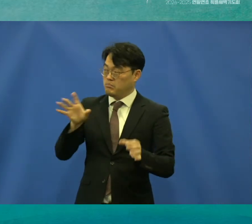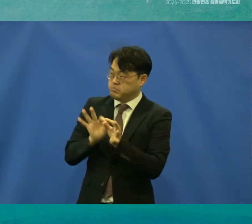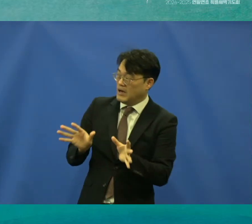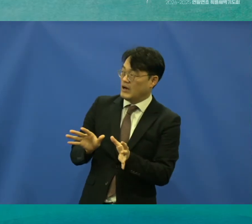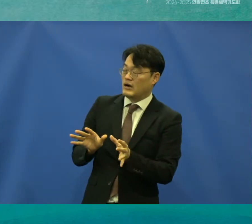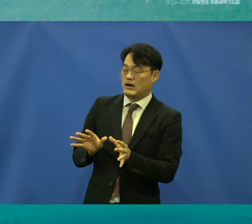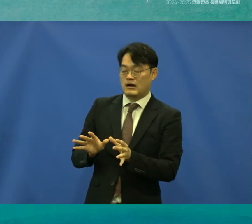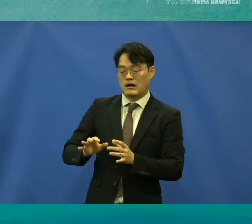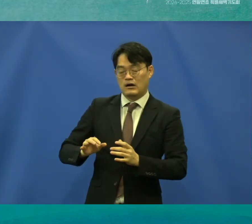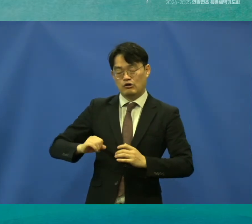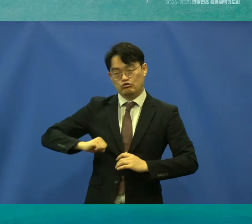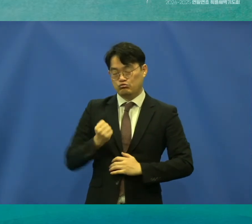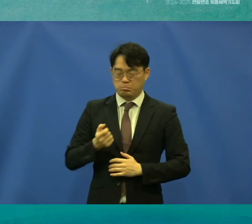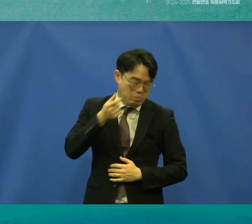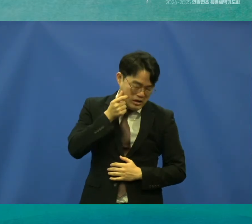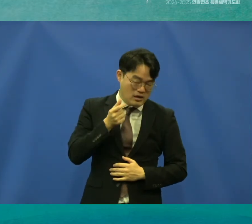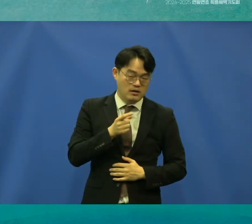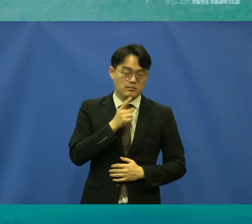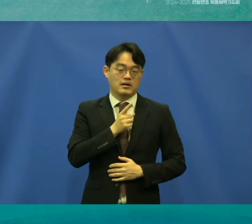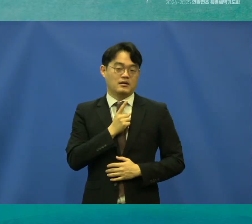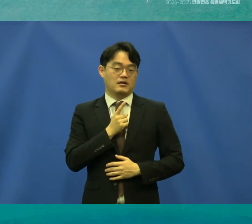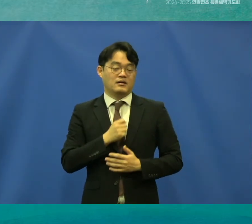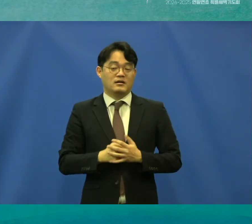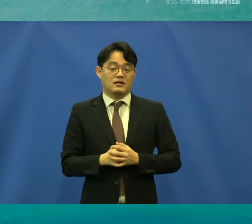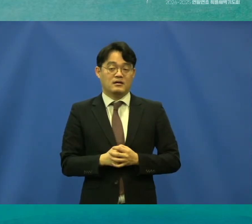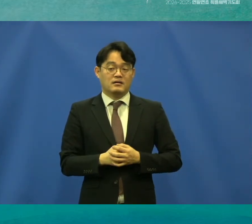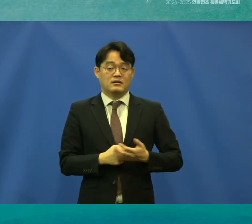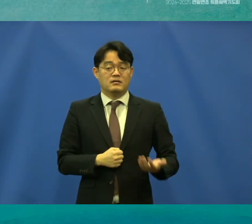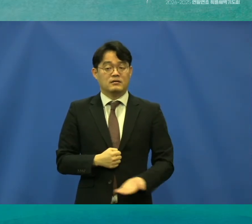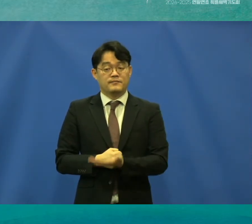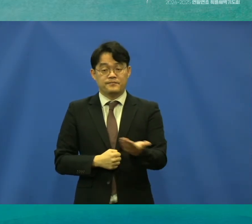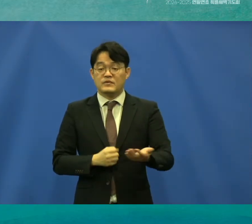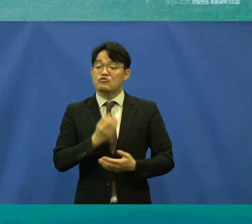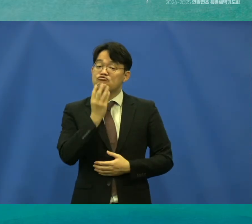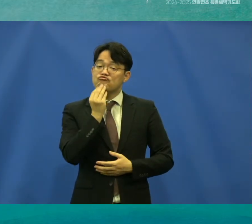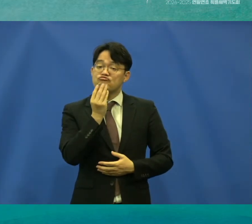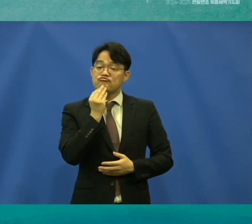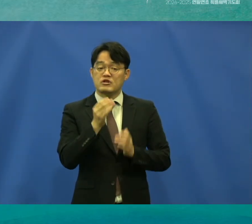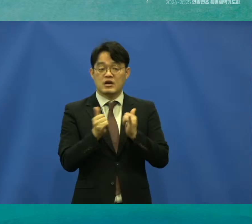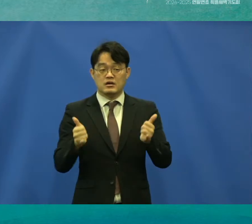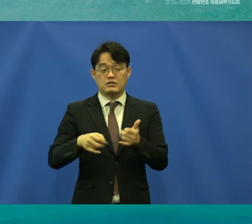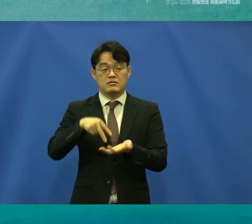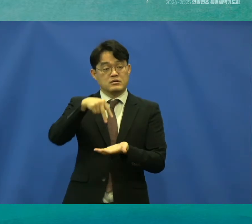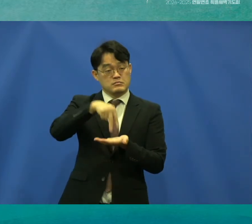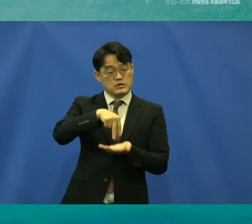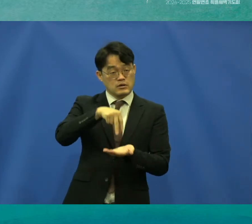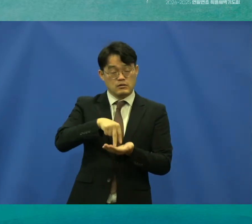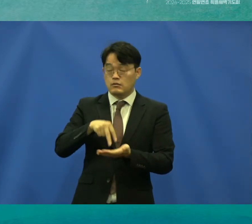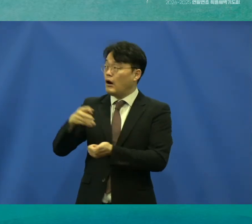유대인 요나로서는 말도 안 되는 얘기를 하나님이 꺼내신 거죠.